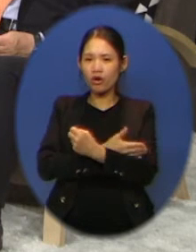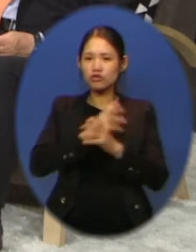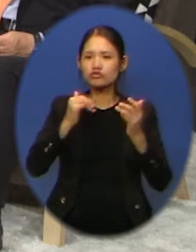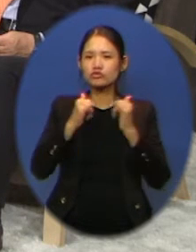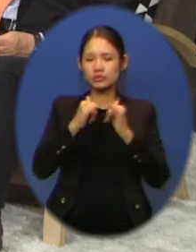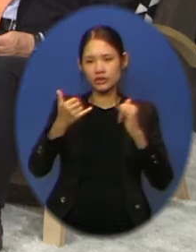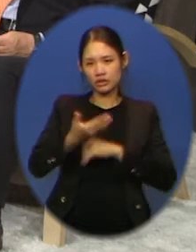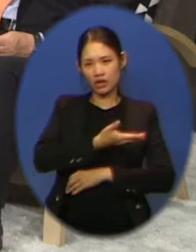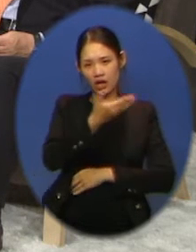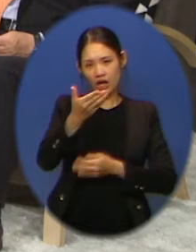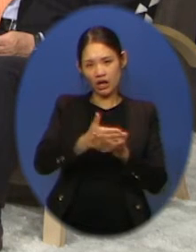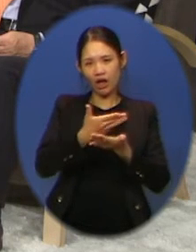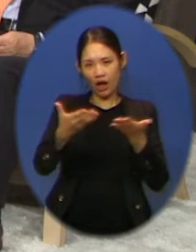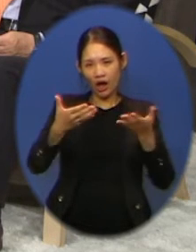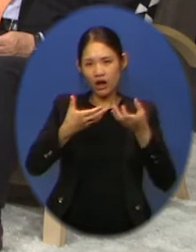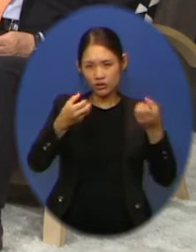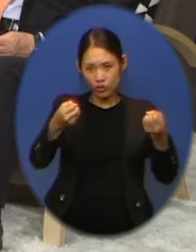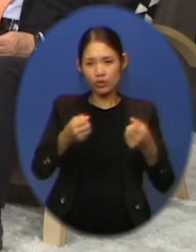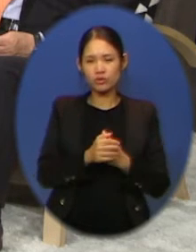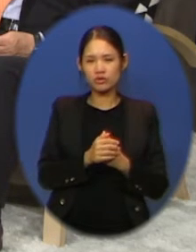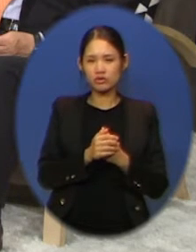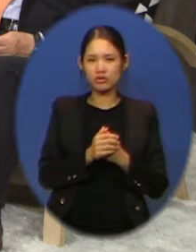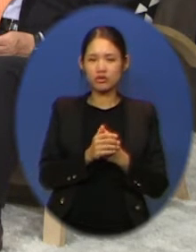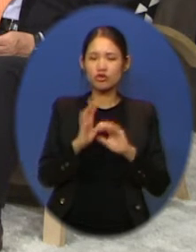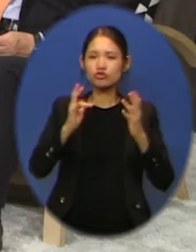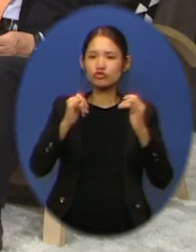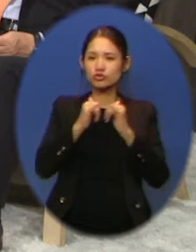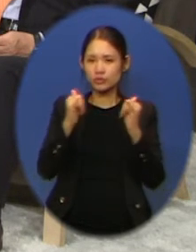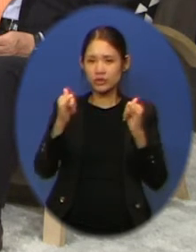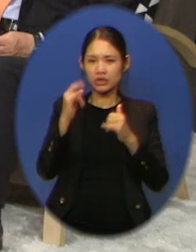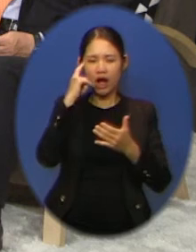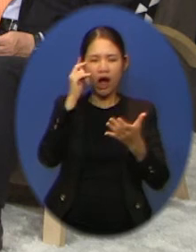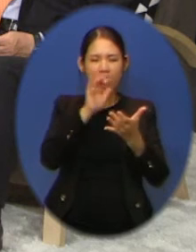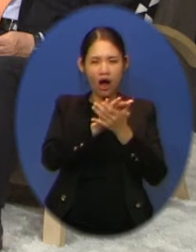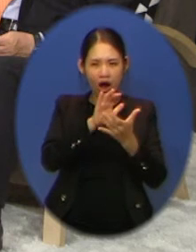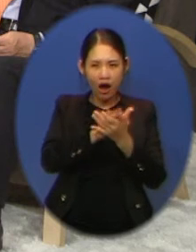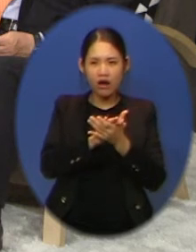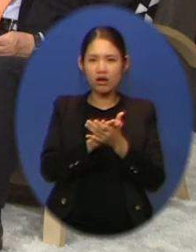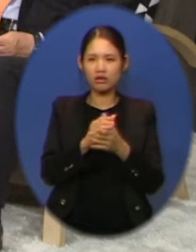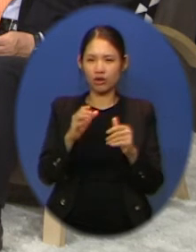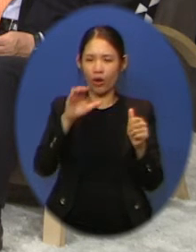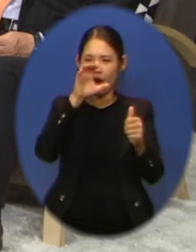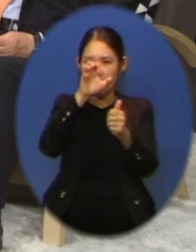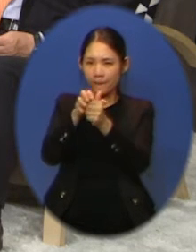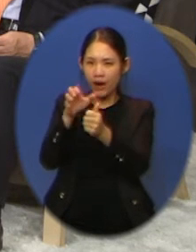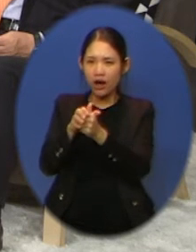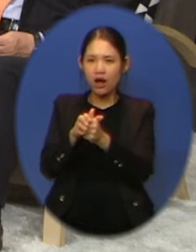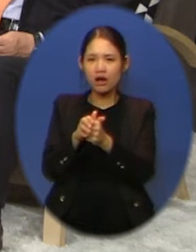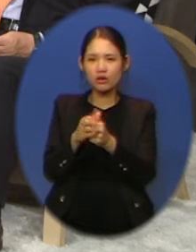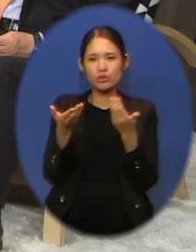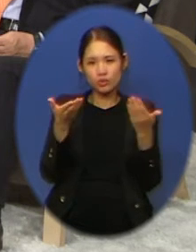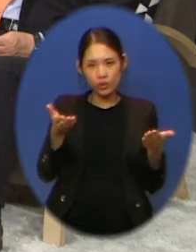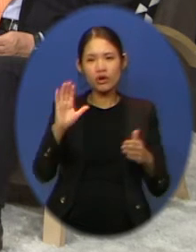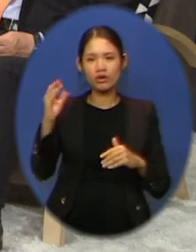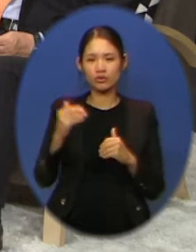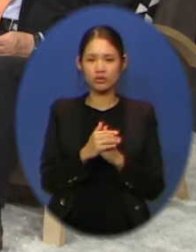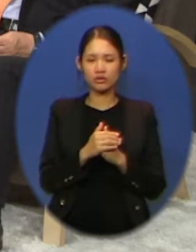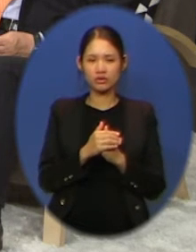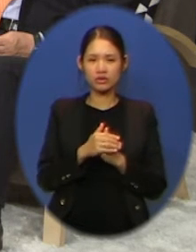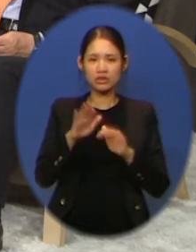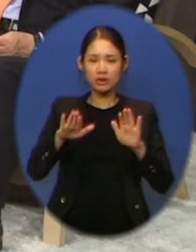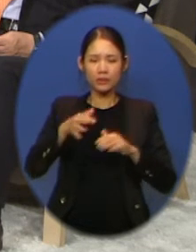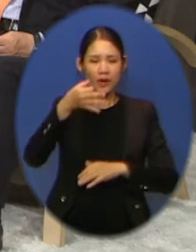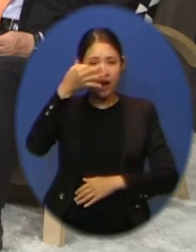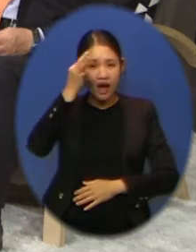네. 예, 맡기십시오 국민한테. 지금 국민들이 많이 많이 깨달았습니다. 이번에 선거 결과를